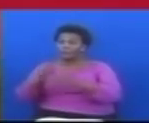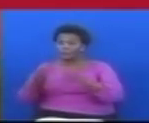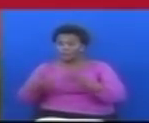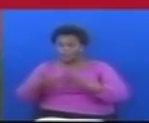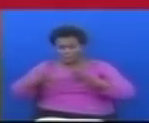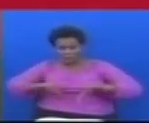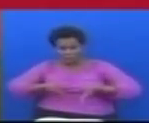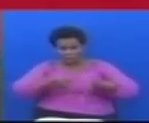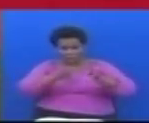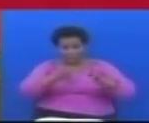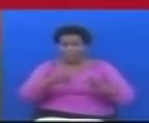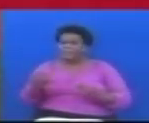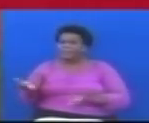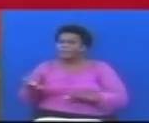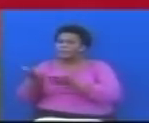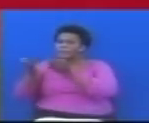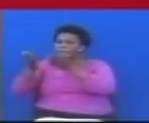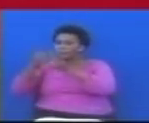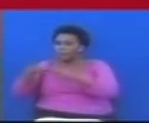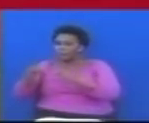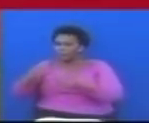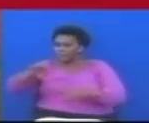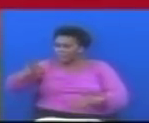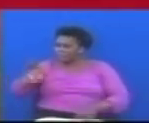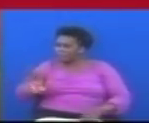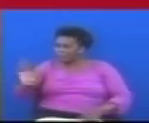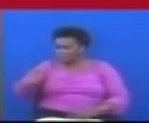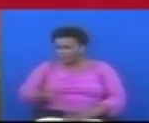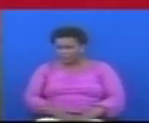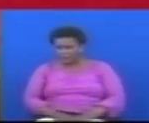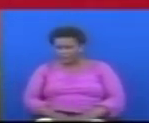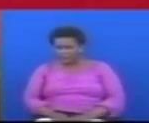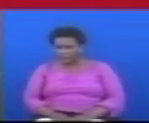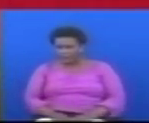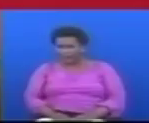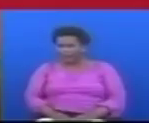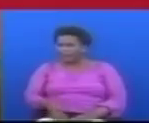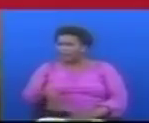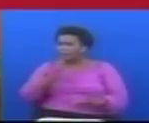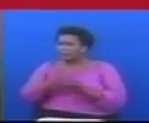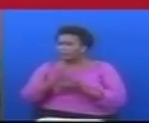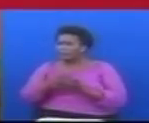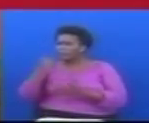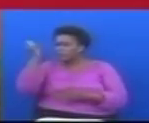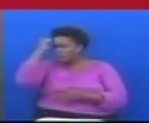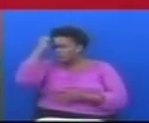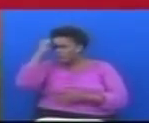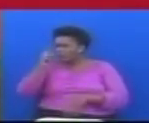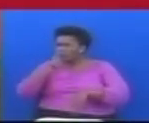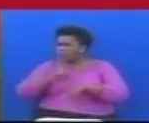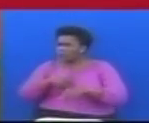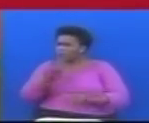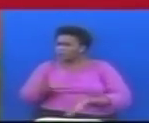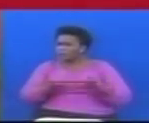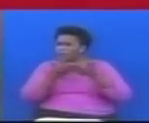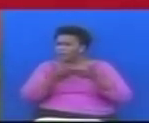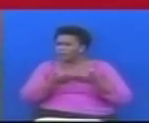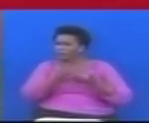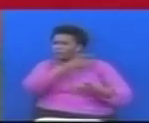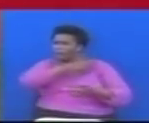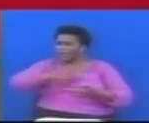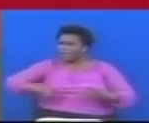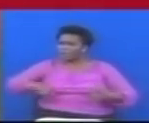maendeleo mbalimbali. Mheshimiwa Gulamali, nakumbuka wakati wa ziara makamu wa rais pia umefuatilia na kuzungumza juu ya barabara